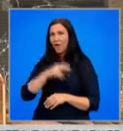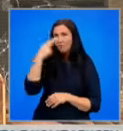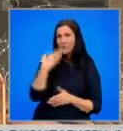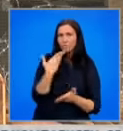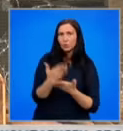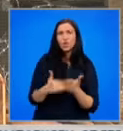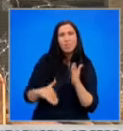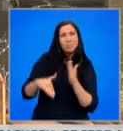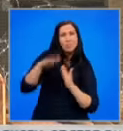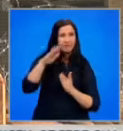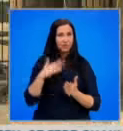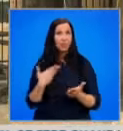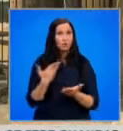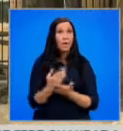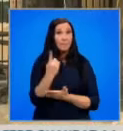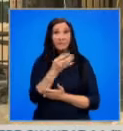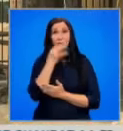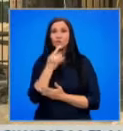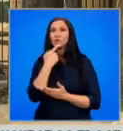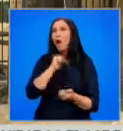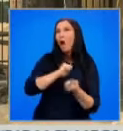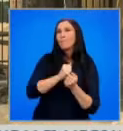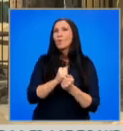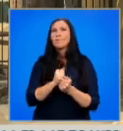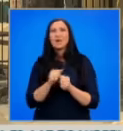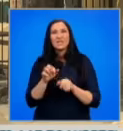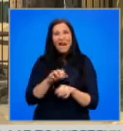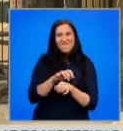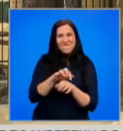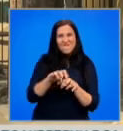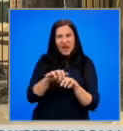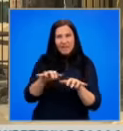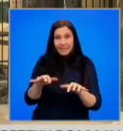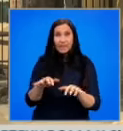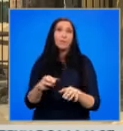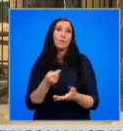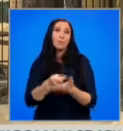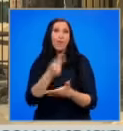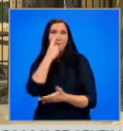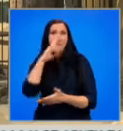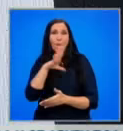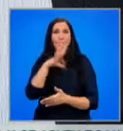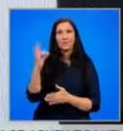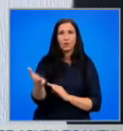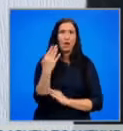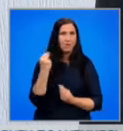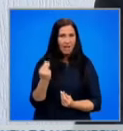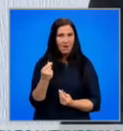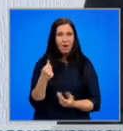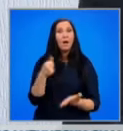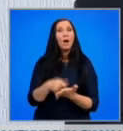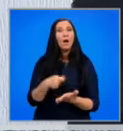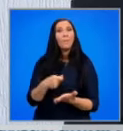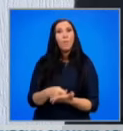предложили най-високите оферти. В първия случай за борба с вредителите са платени 1 500 000 лева. Платени